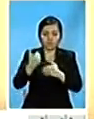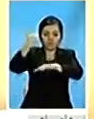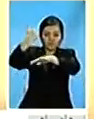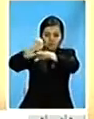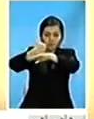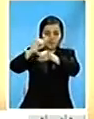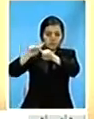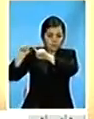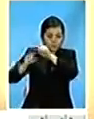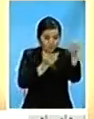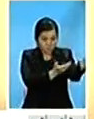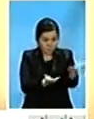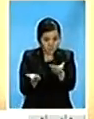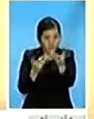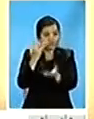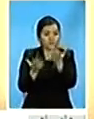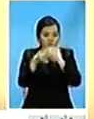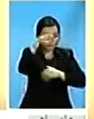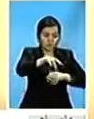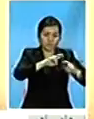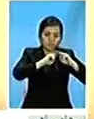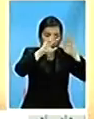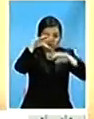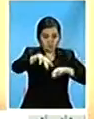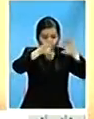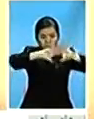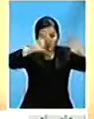ราชการรัฐวิสาหกิจและหน่วยง